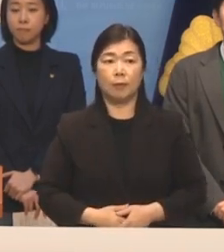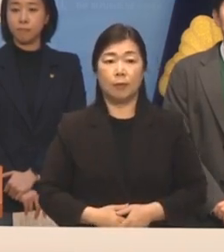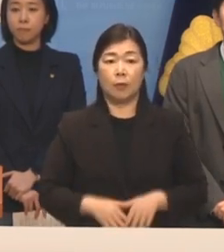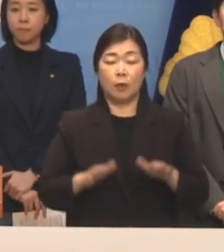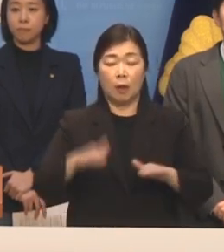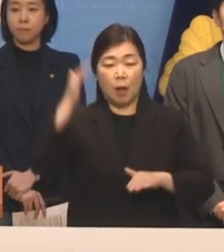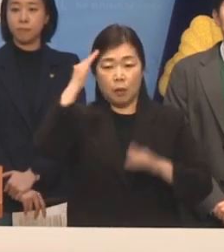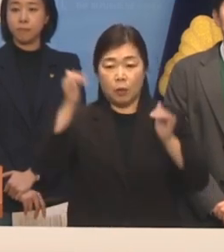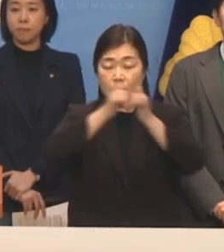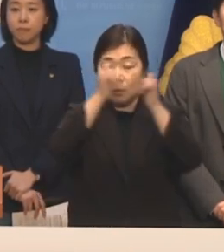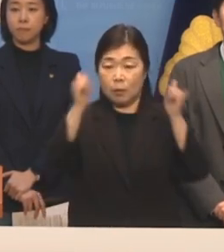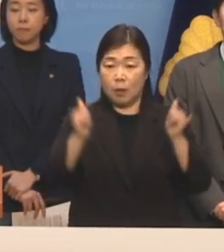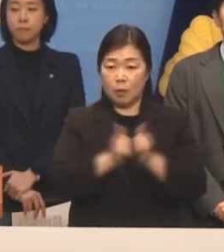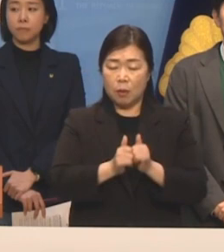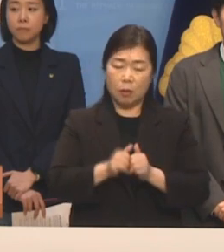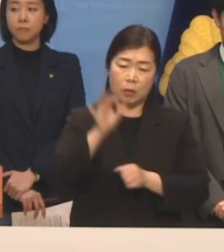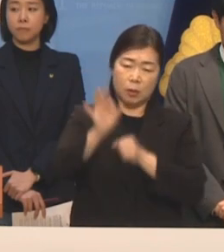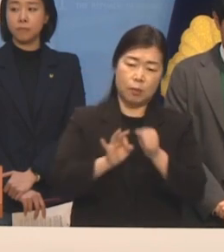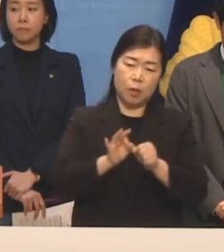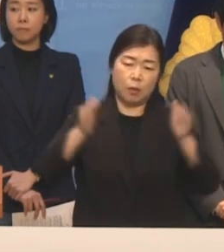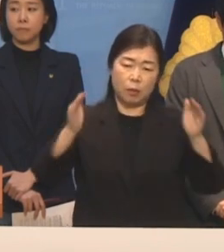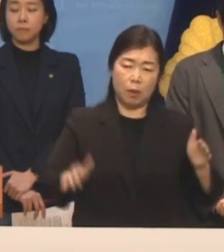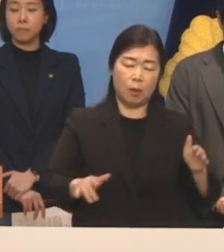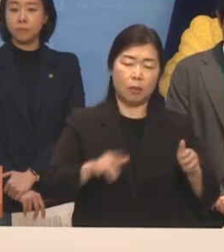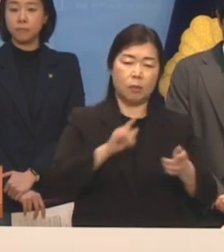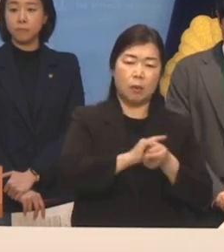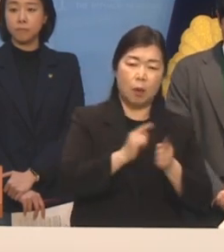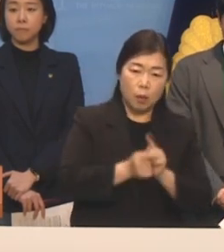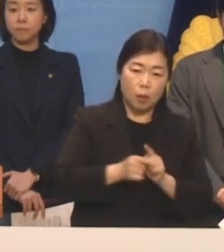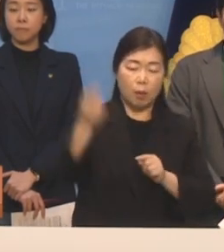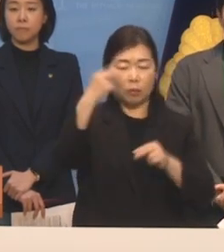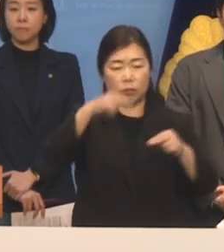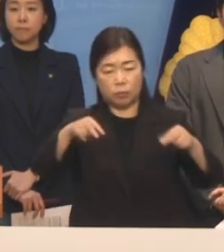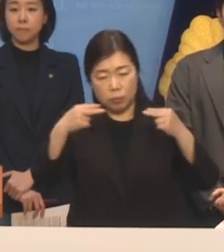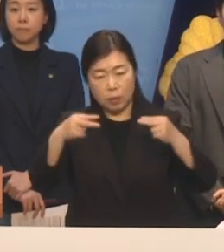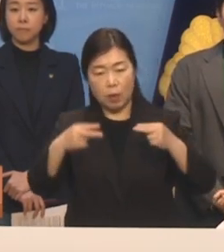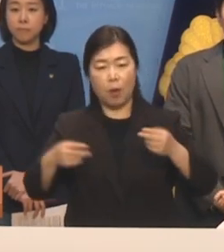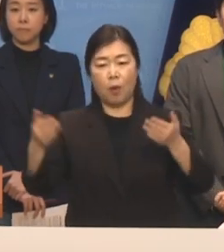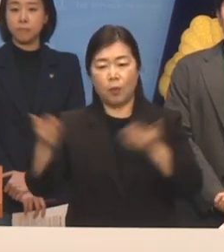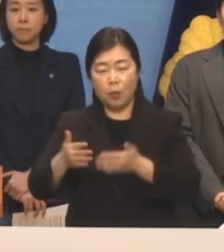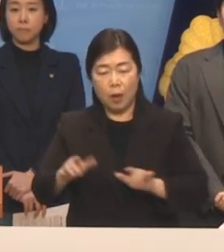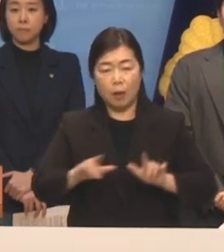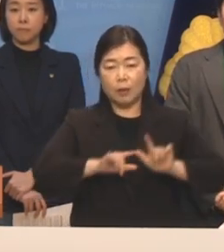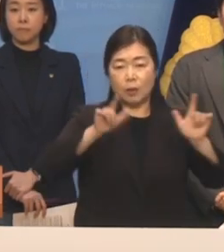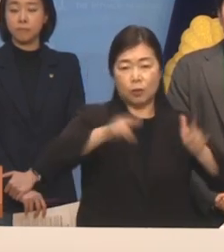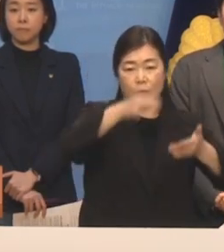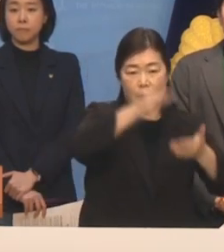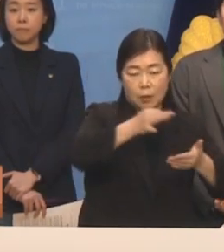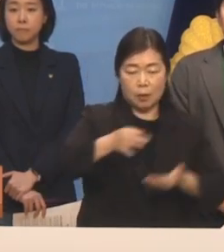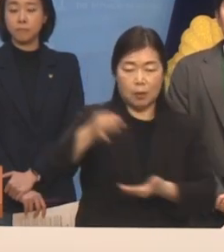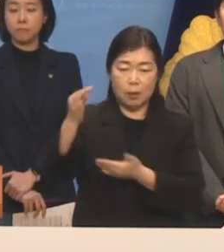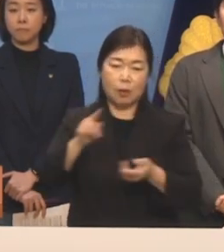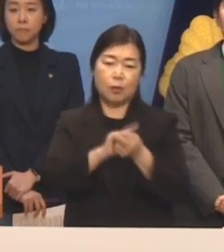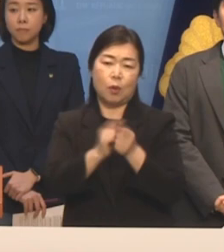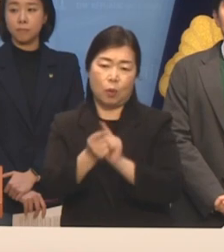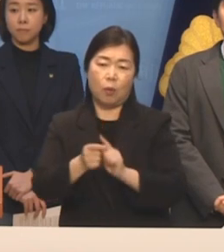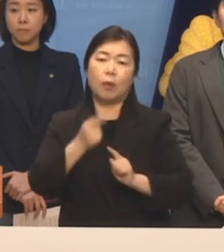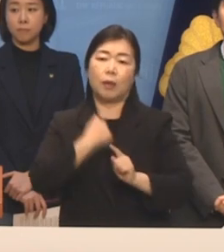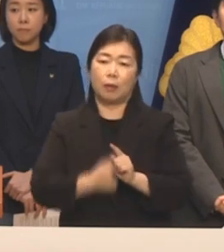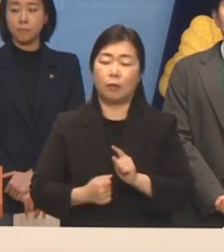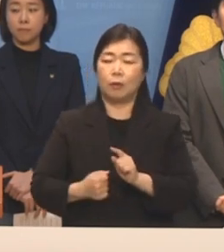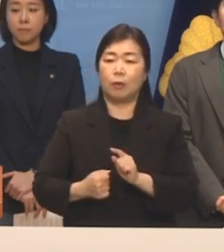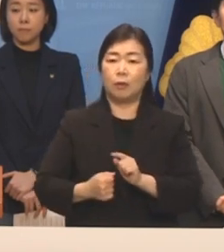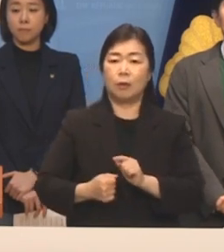한국 사회에서 서로 10년이 넘는 시간을 굽이치며 노동과 기후의 가치를 지켜내고 견인해온